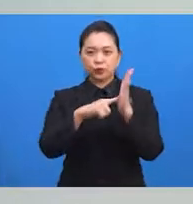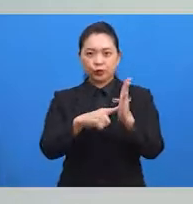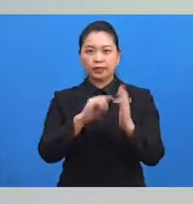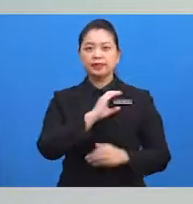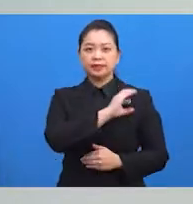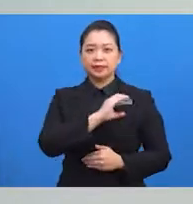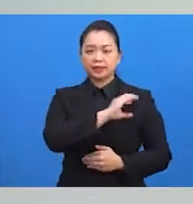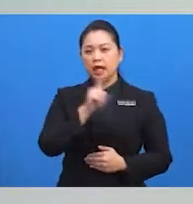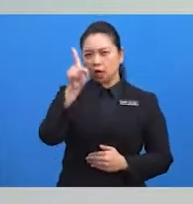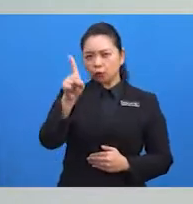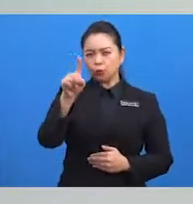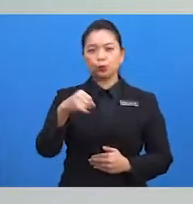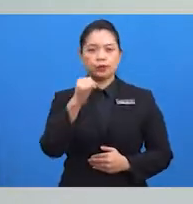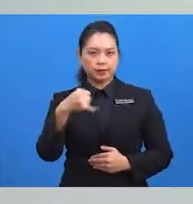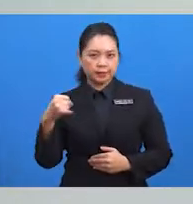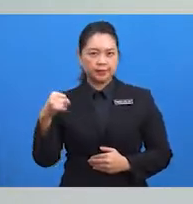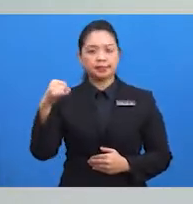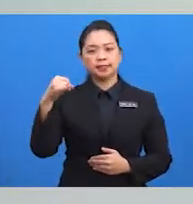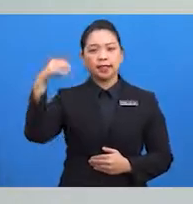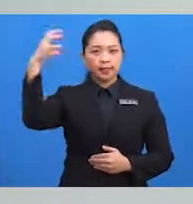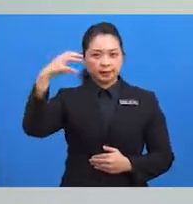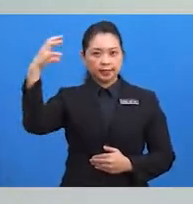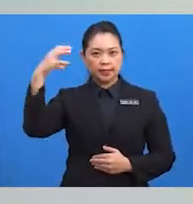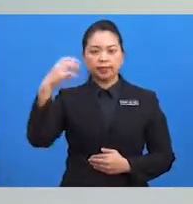ciri-ciri sejenis sinaran